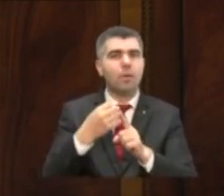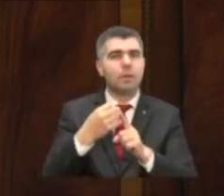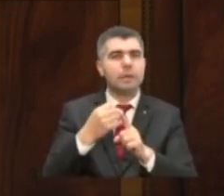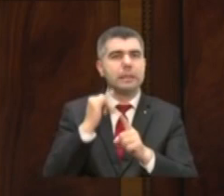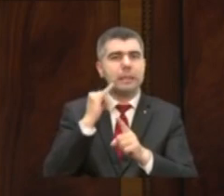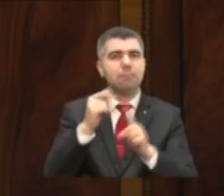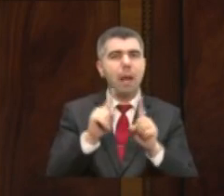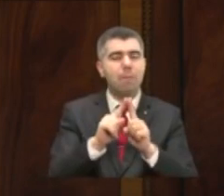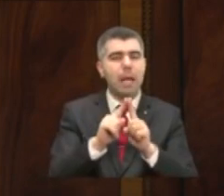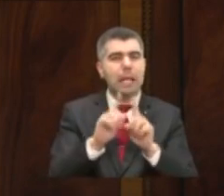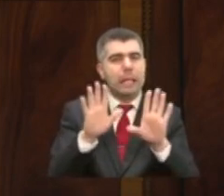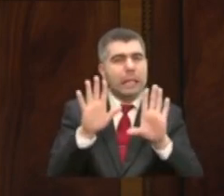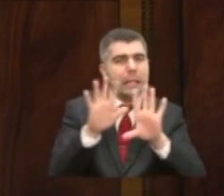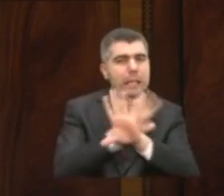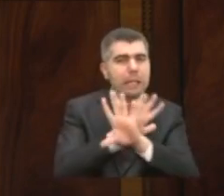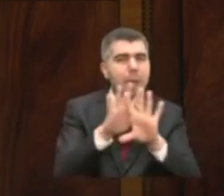بزاف